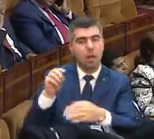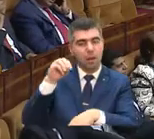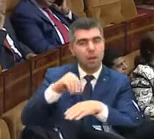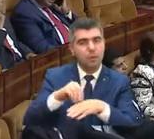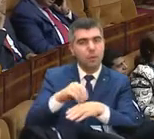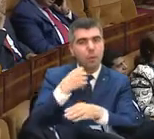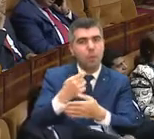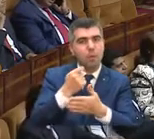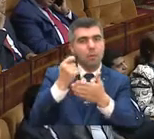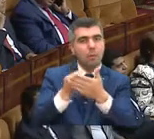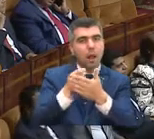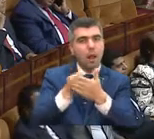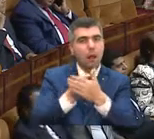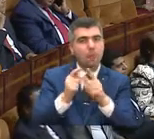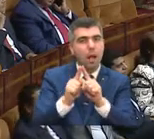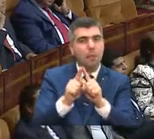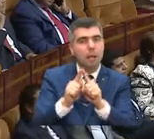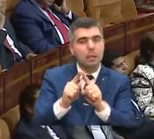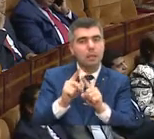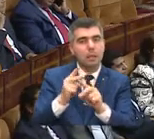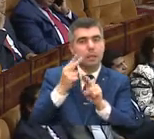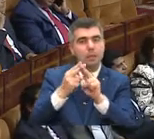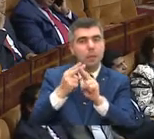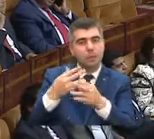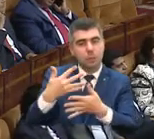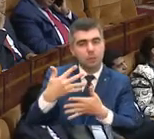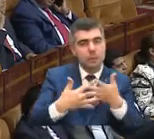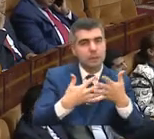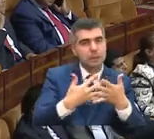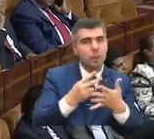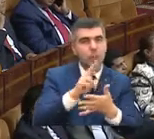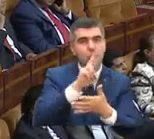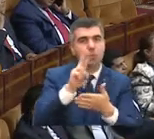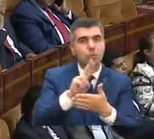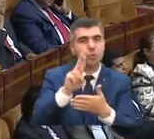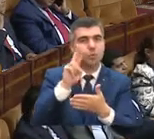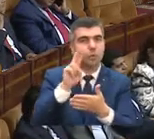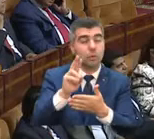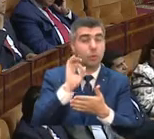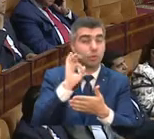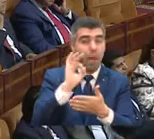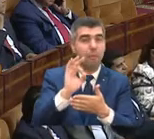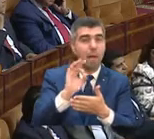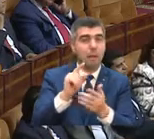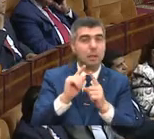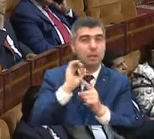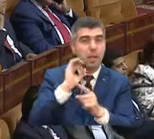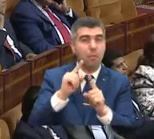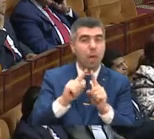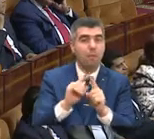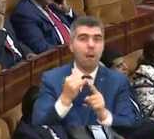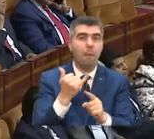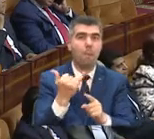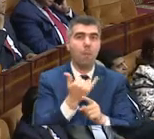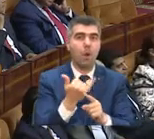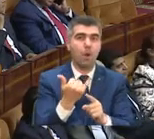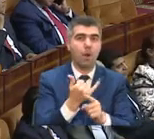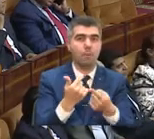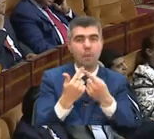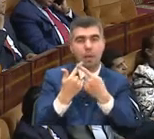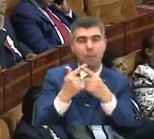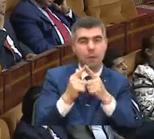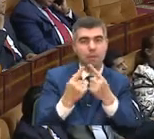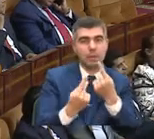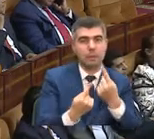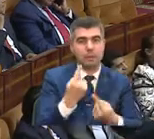طلب لتدمج هذه الحصة التكميلية الهزيلة في الحصة الرسمية التي تمنح لهذه الجماعات